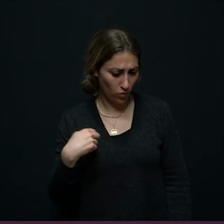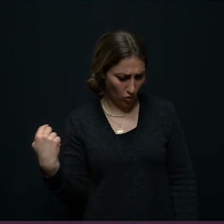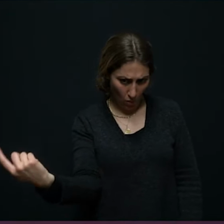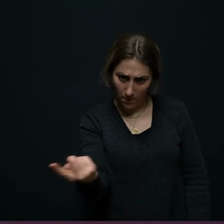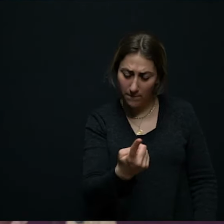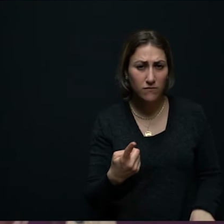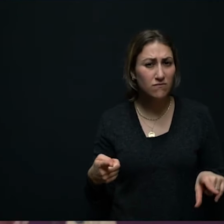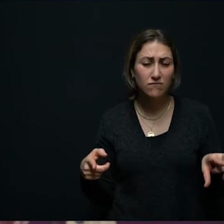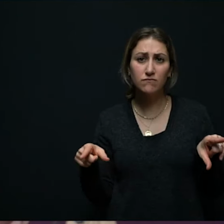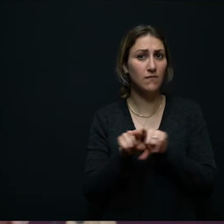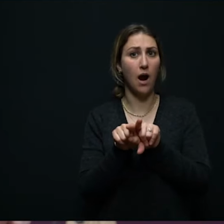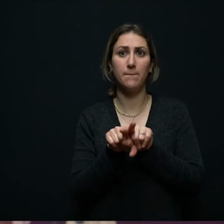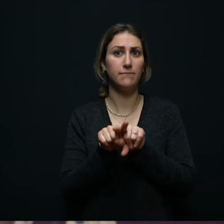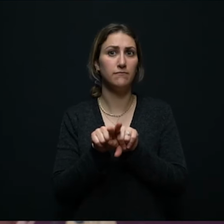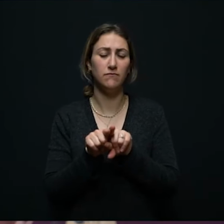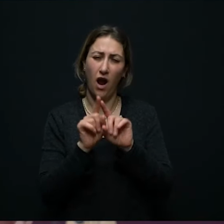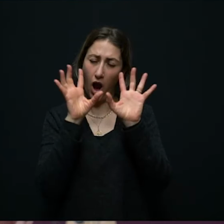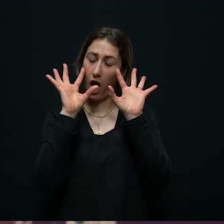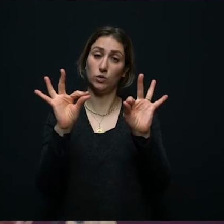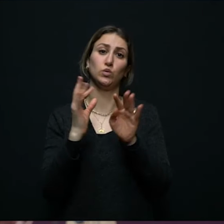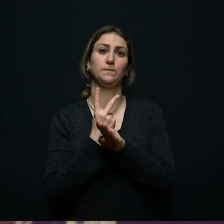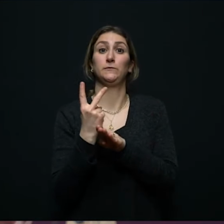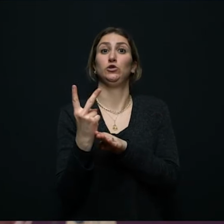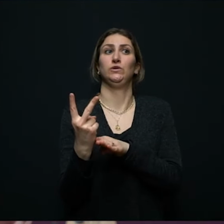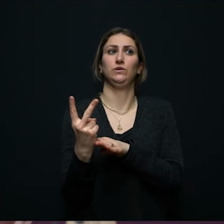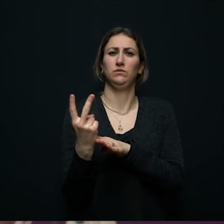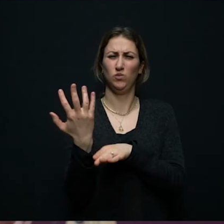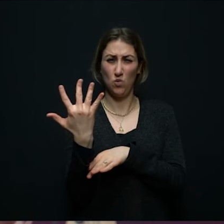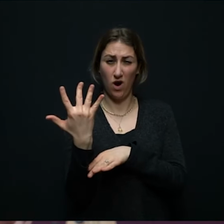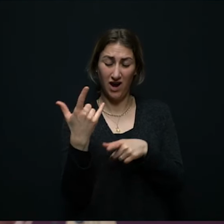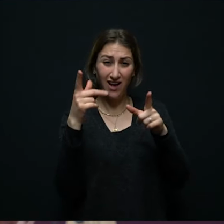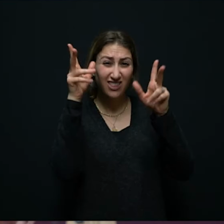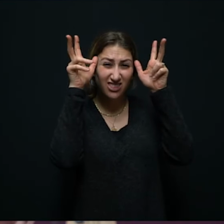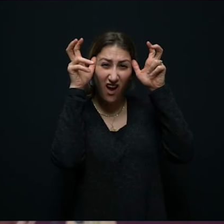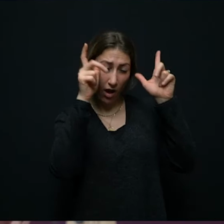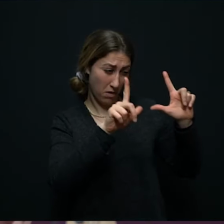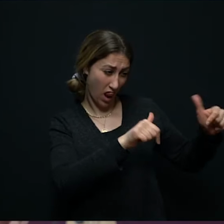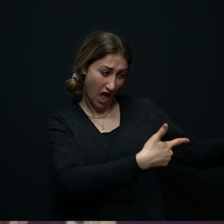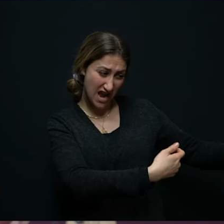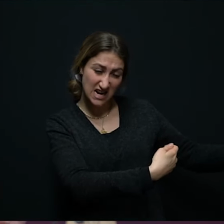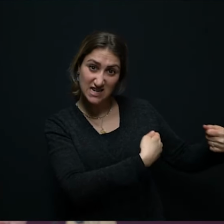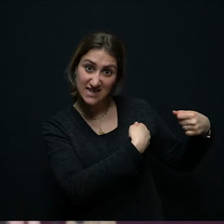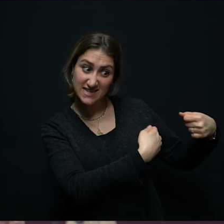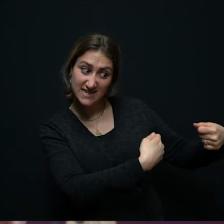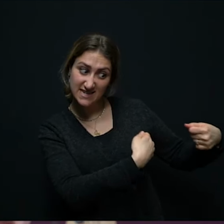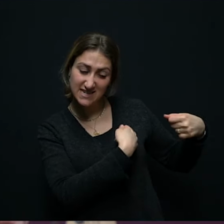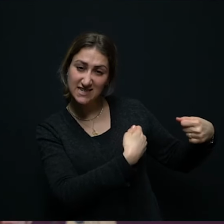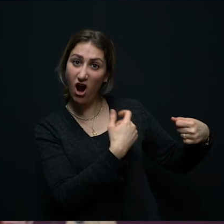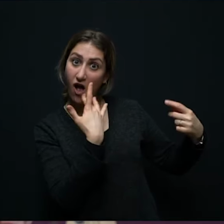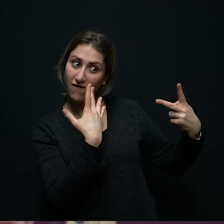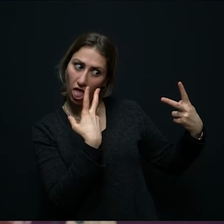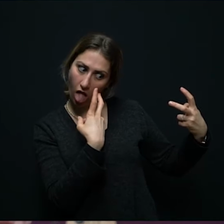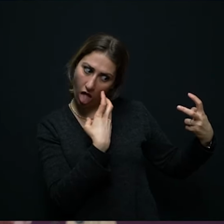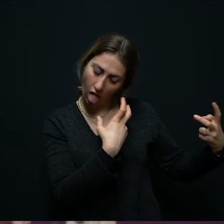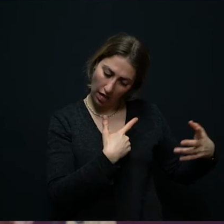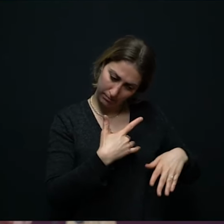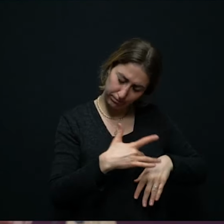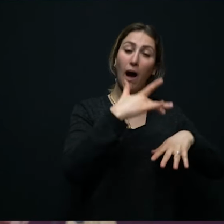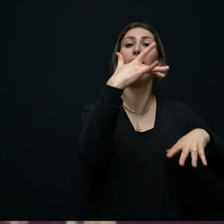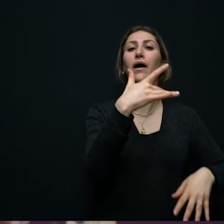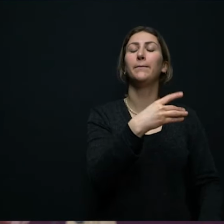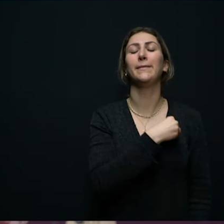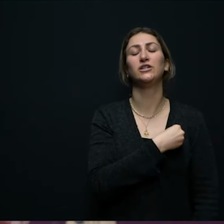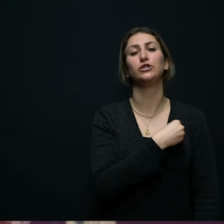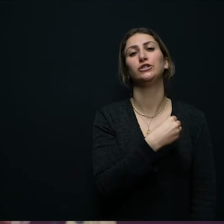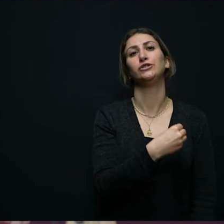n'a qu'un objectif de rendre un pur te salir t'amener à te rouler dans la fange à nouveau retourner